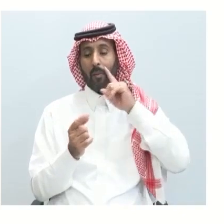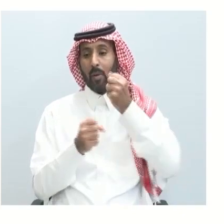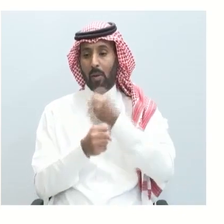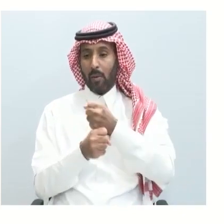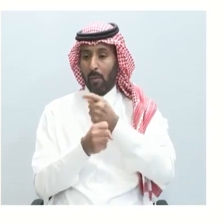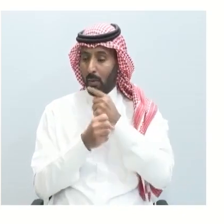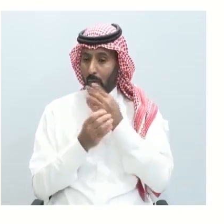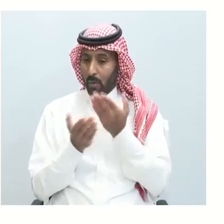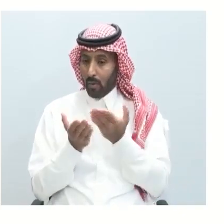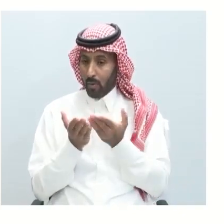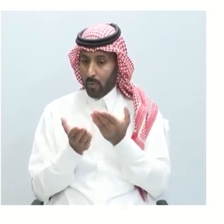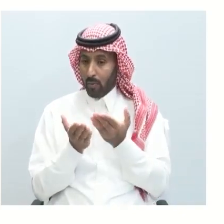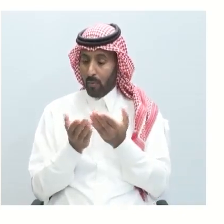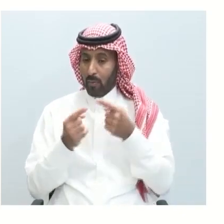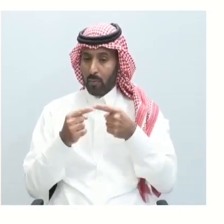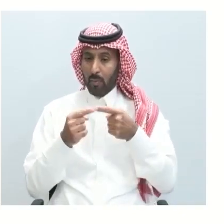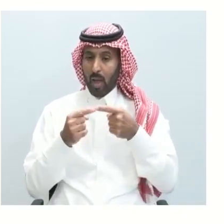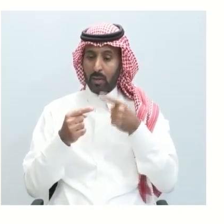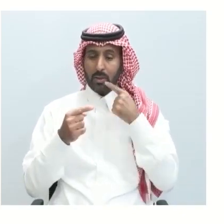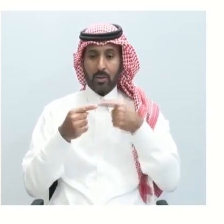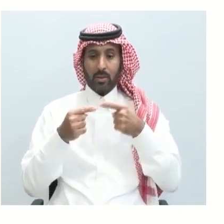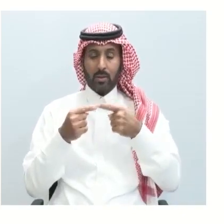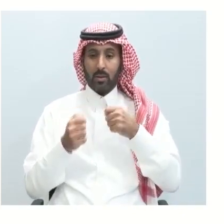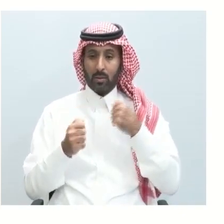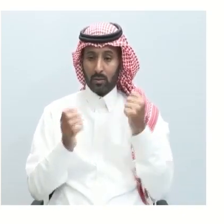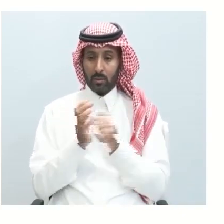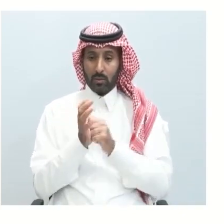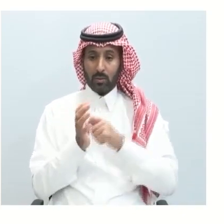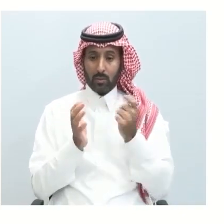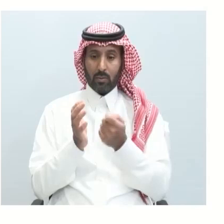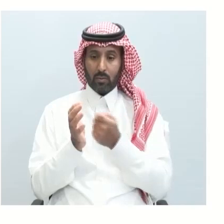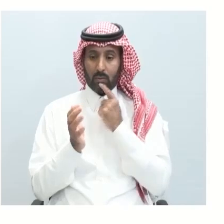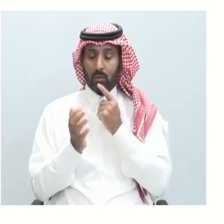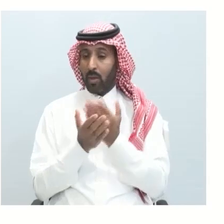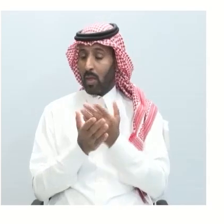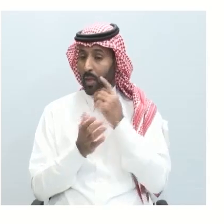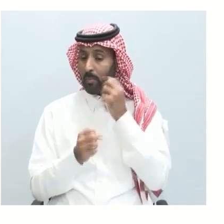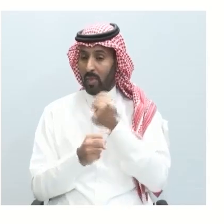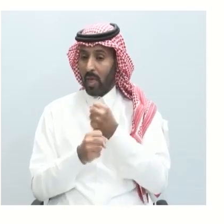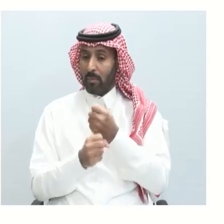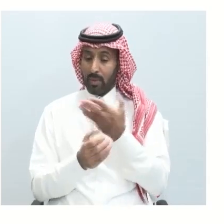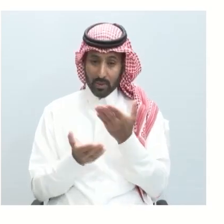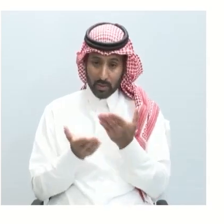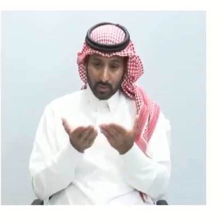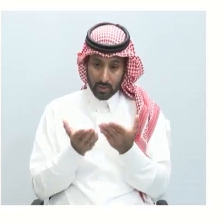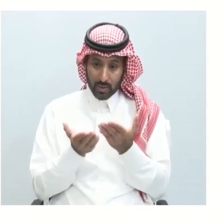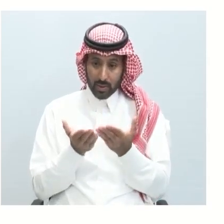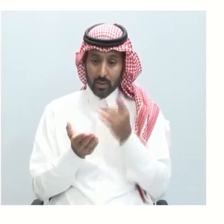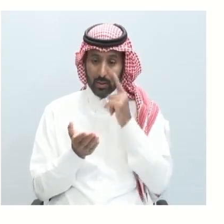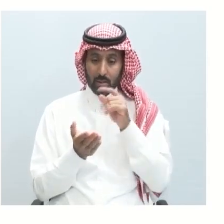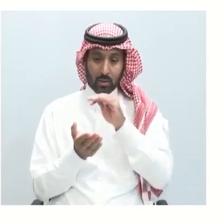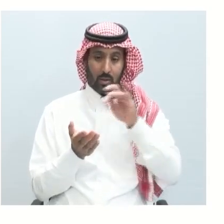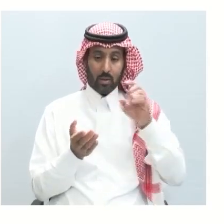مساله تدريبيه نشاط منزلي اكتب تعبير ثابت الاتزان لكل من التفاعل